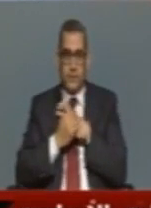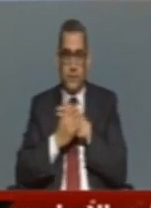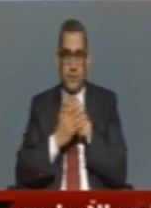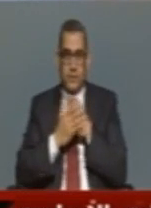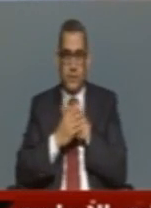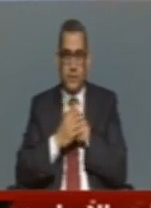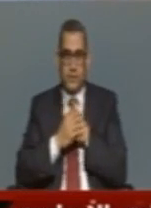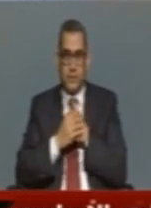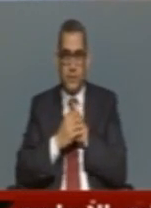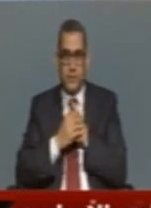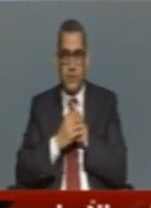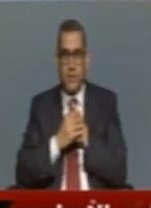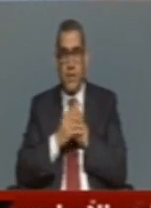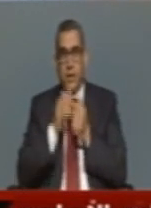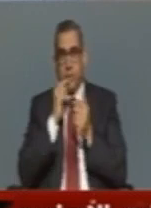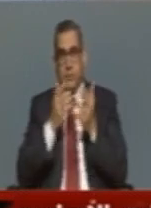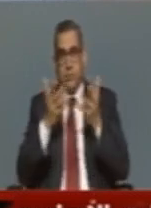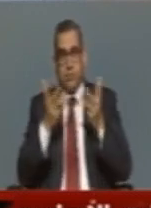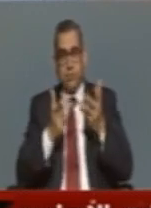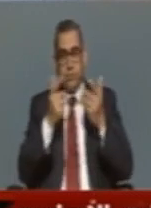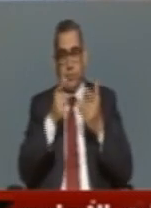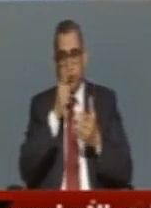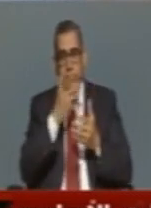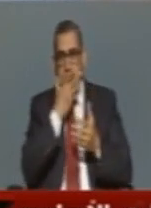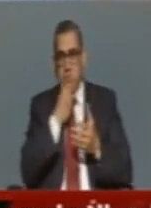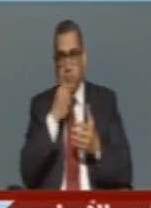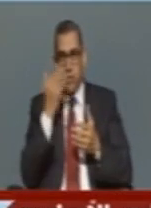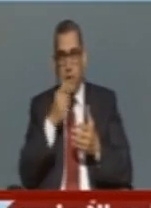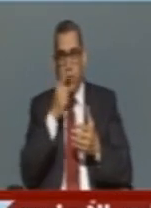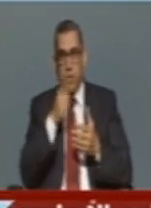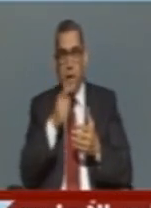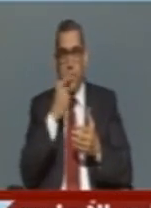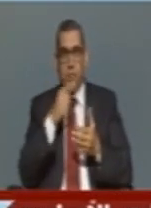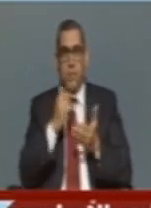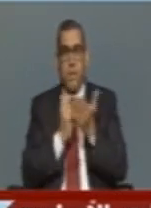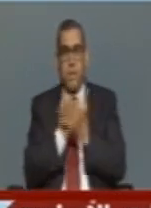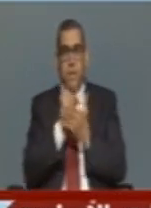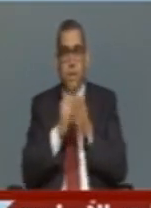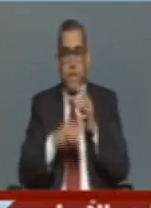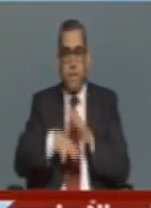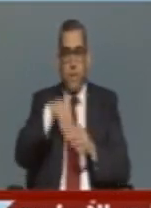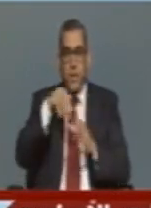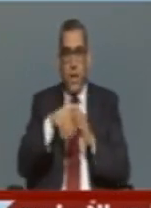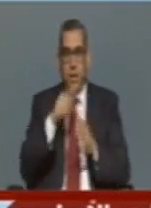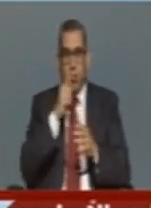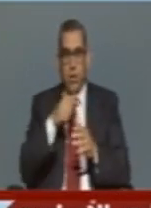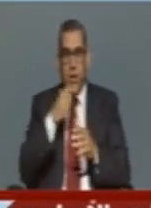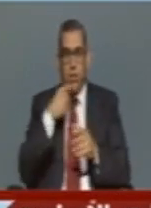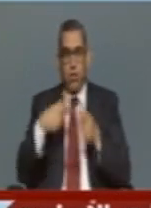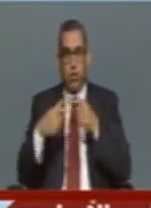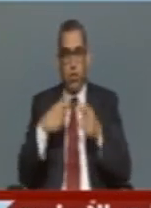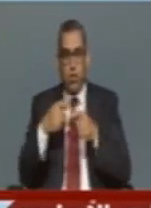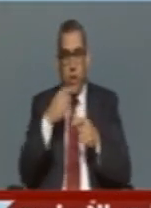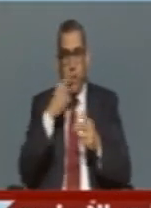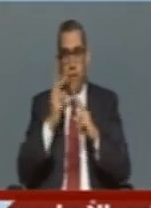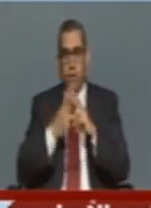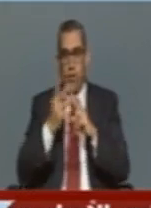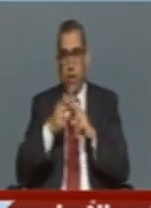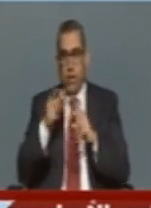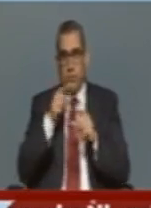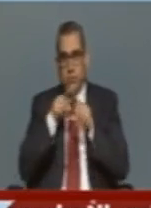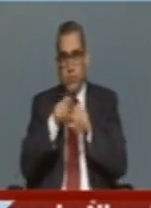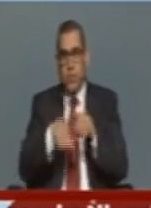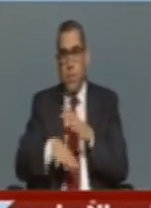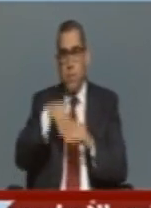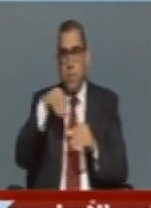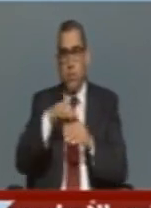استحداث ده بقى ده الجميل في الموضوع، ان انت بنعمل مدارس ابلايد تكنولوجي او تكنولوجيا تطبيقيه وفق المشروعات القوميه